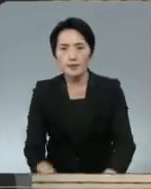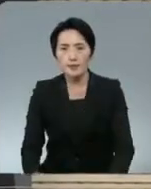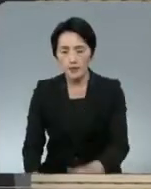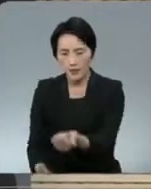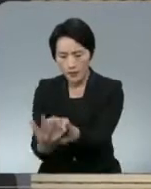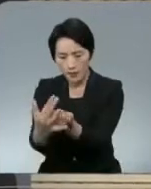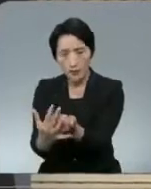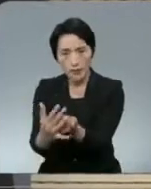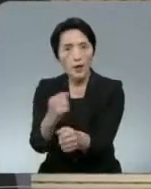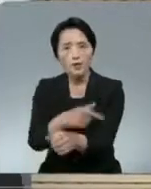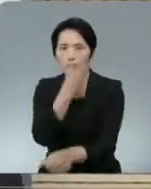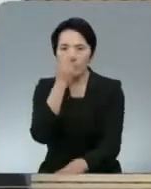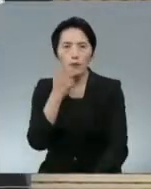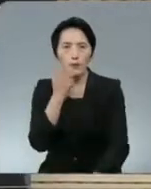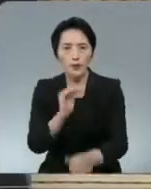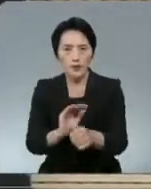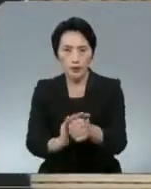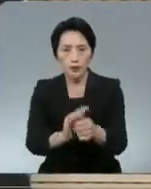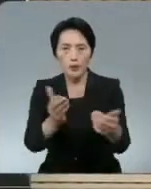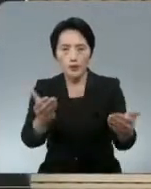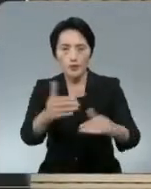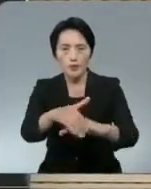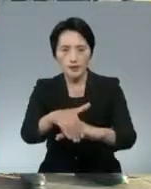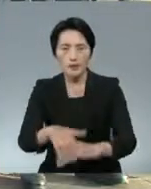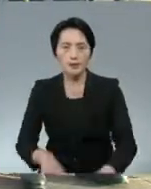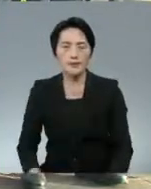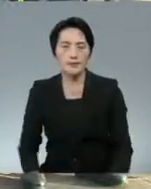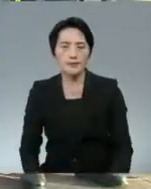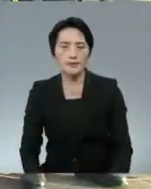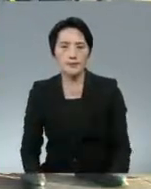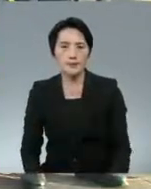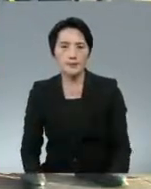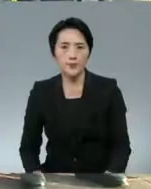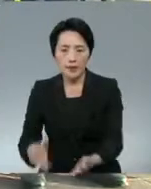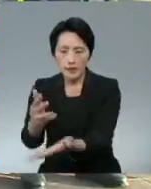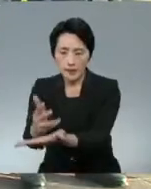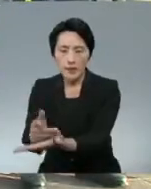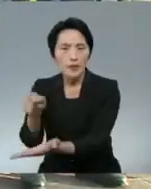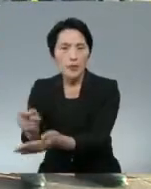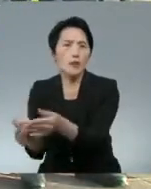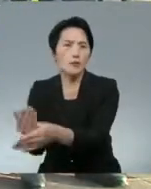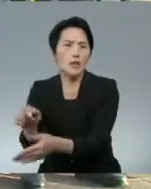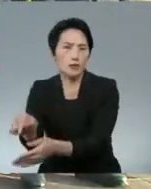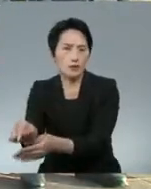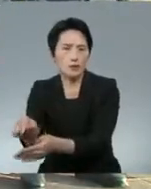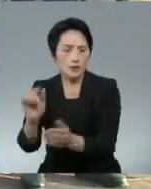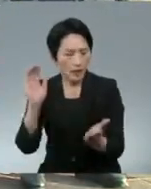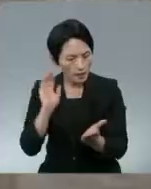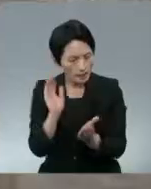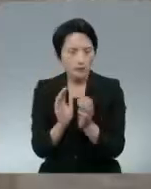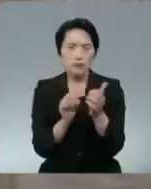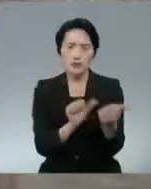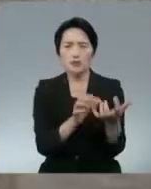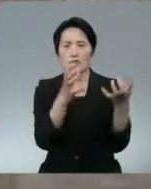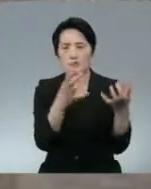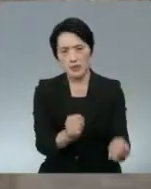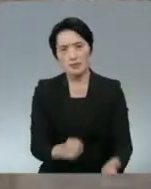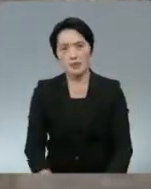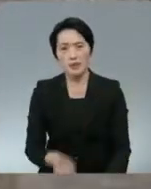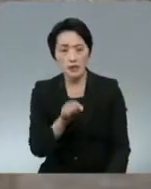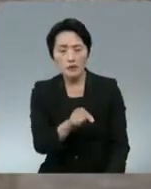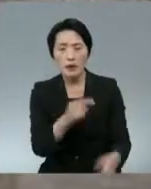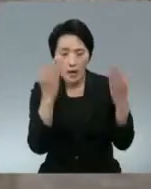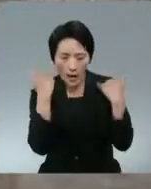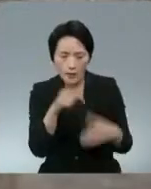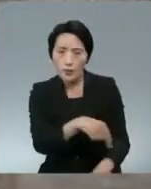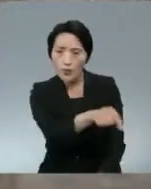现伤亡学生的学校为对象，提供心理治疗和情绪咨询服务，特别是将加强对学生的安全教